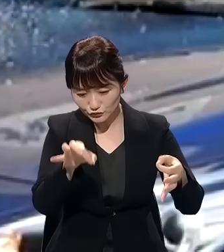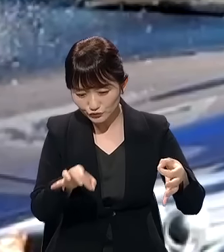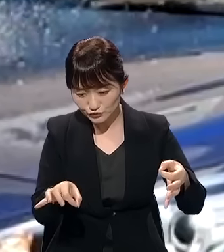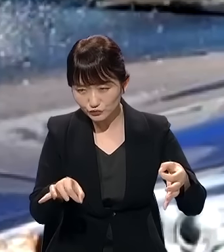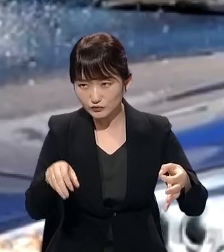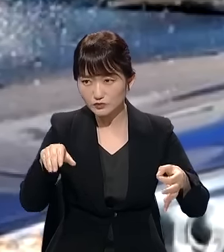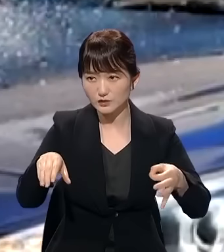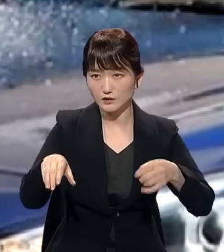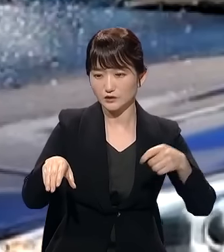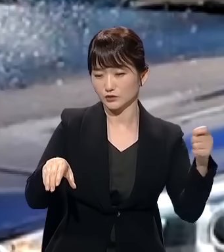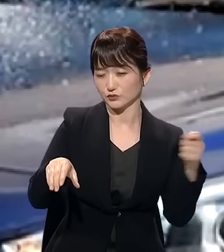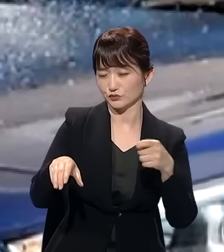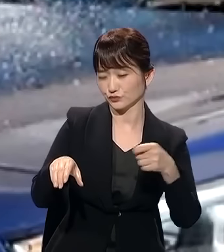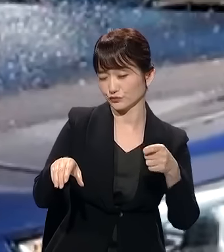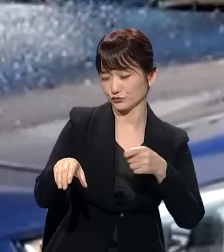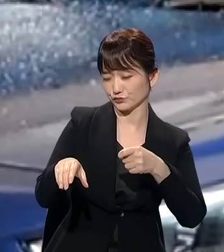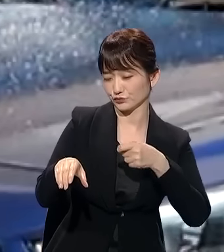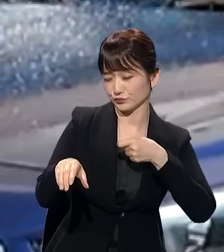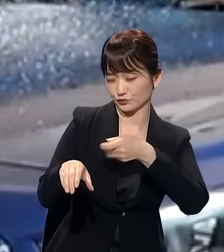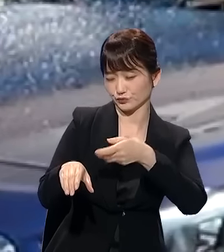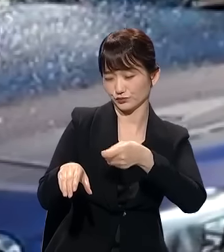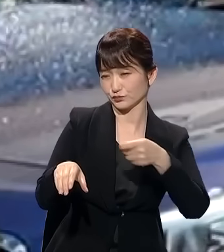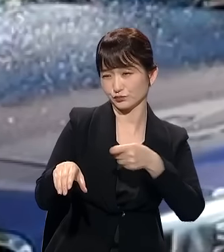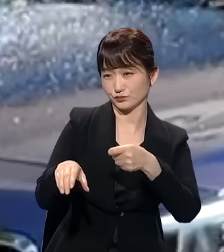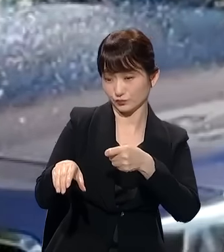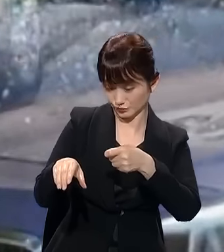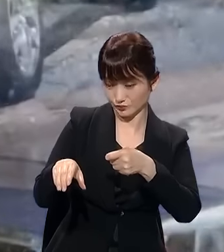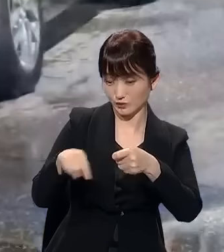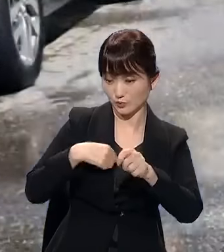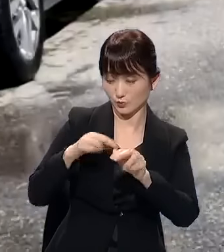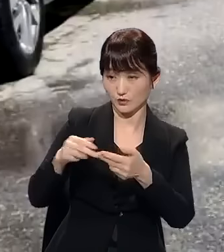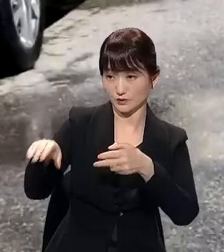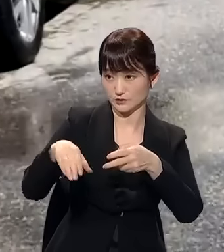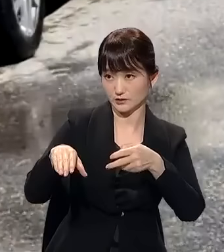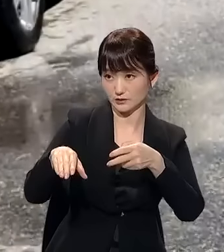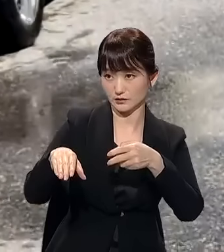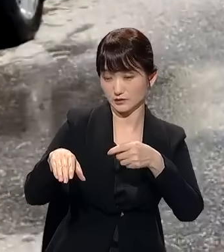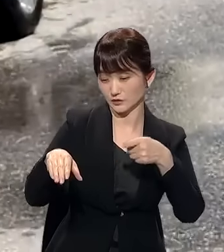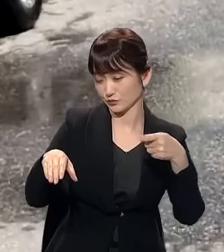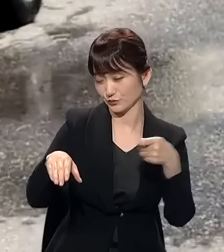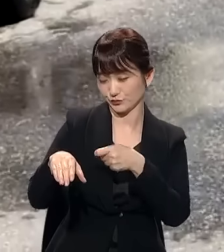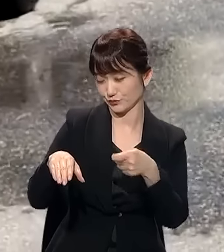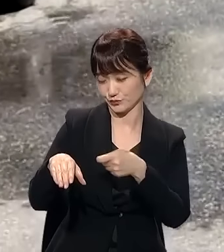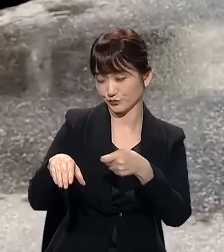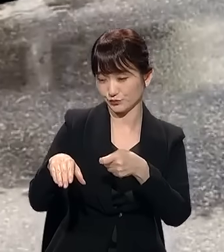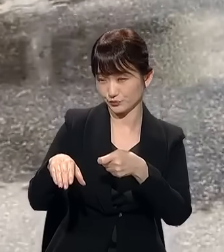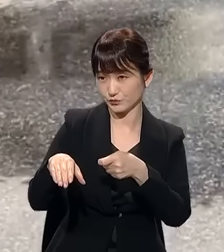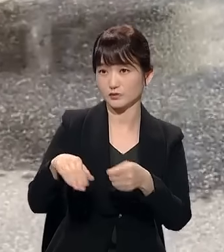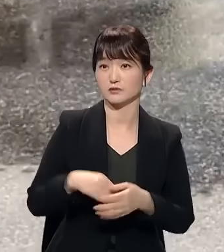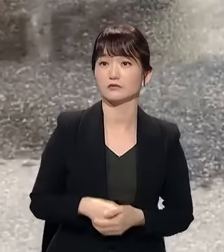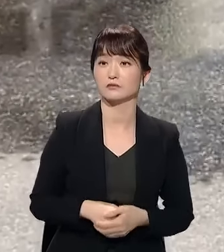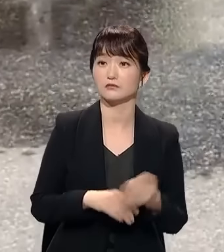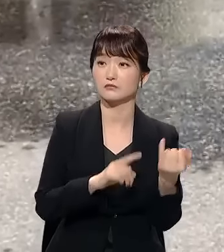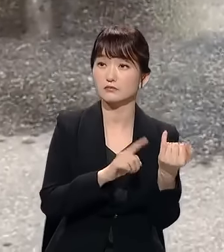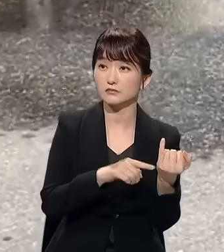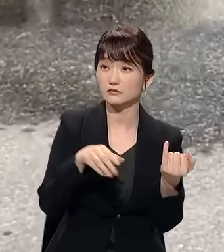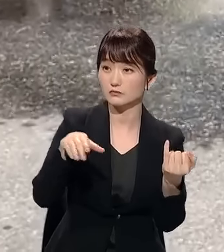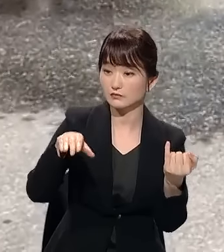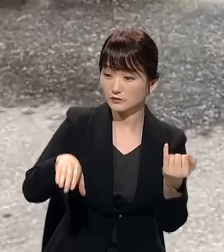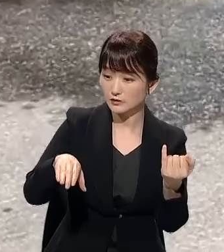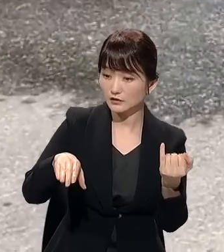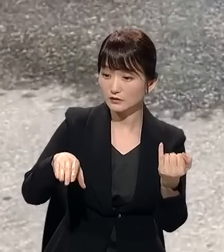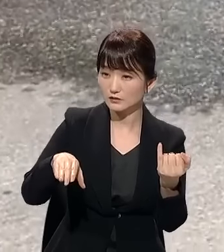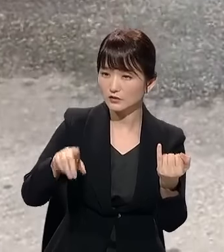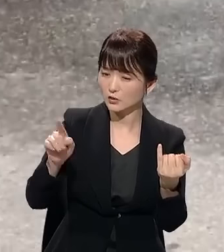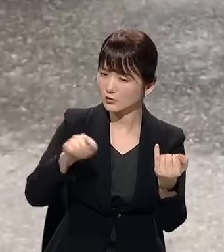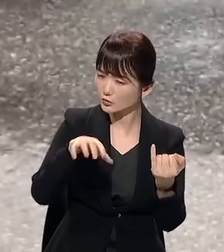촥 그대로 파란 차 분이 위에 콸콸. 딱 봐도 세차 중이죠. 자, 그런데 말이죠. 이 여성, 이 차량, 이 구도